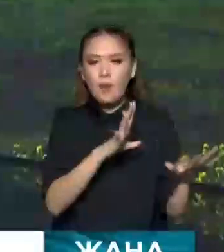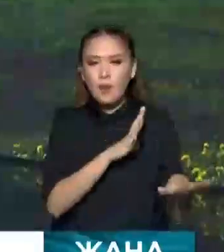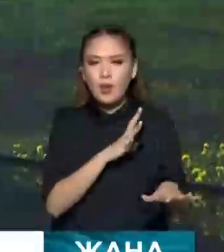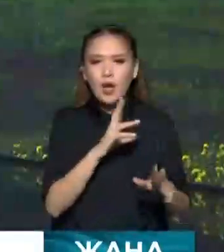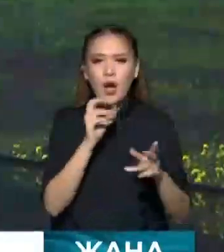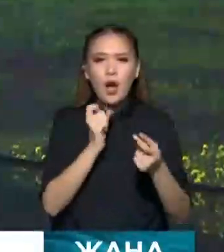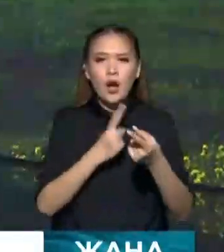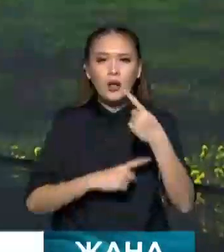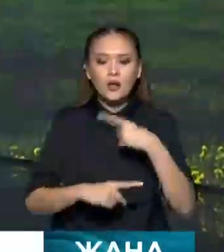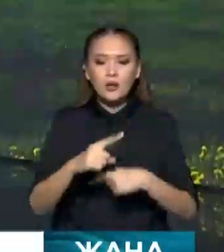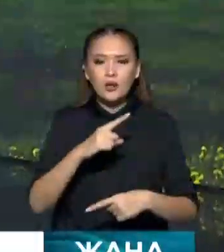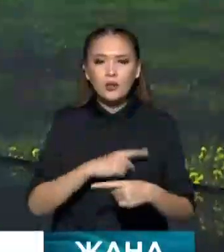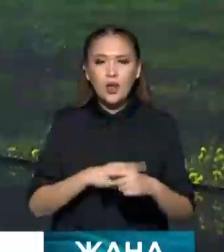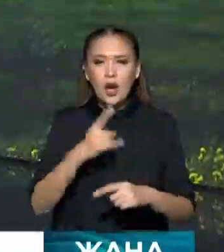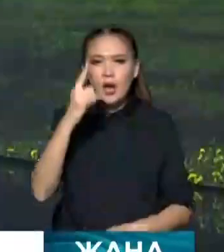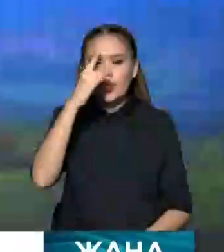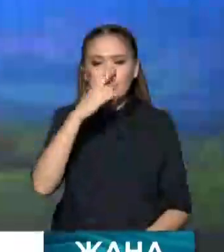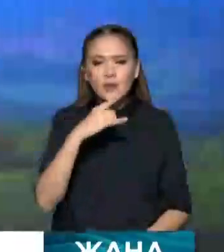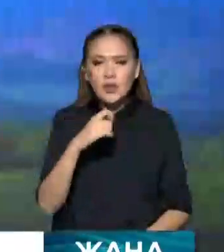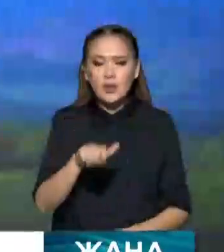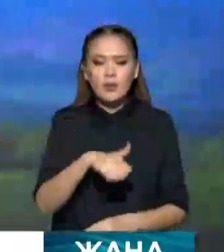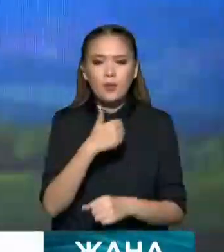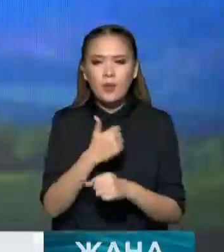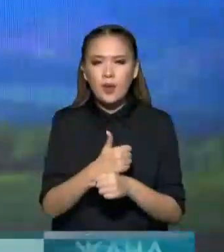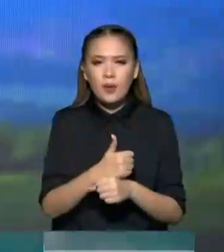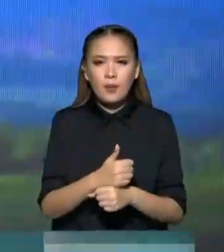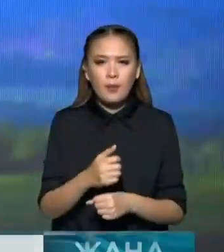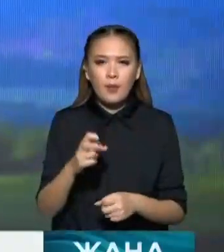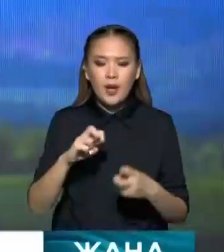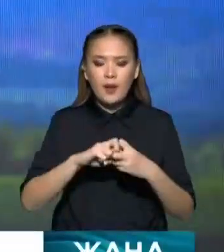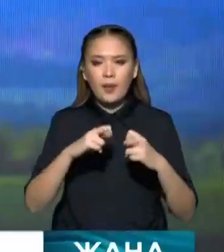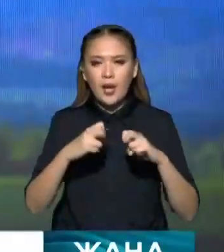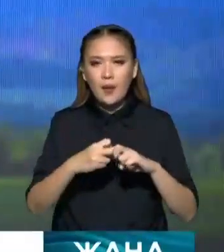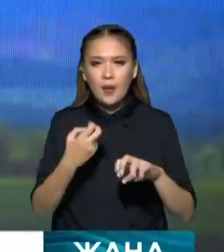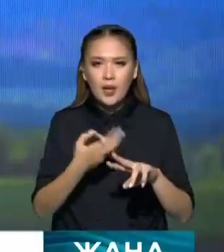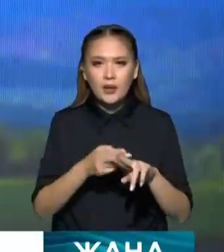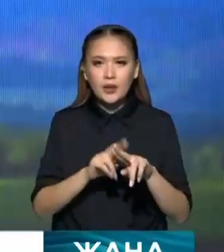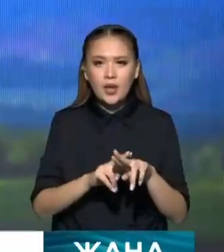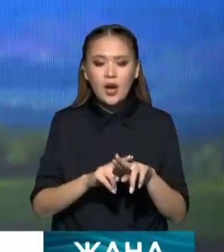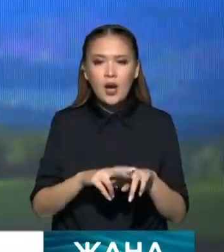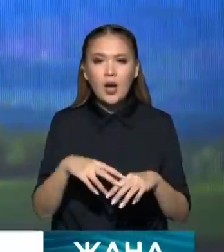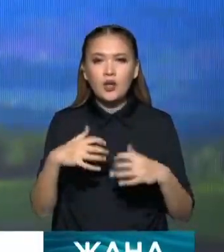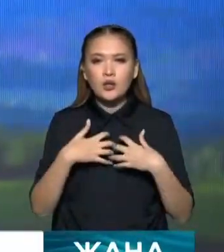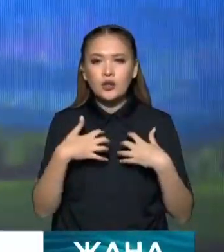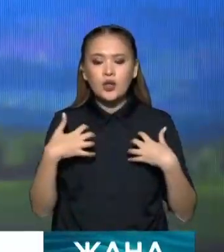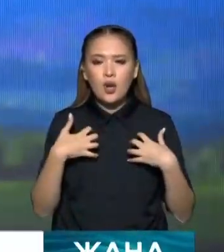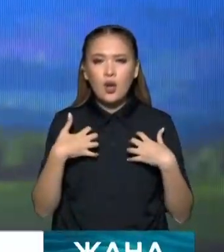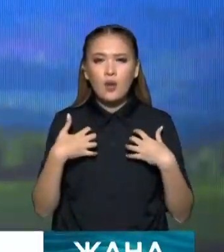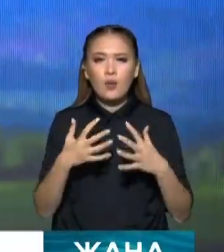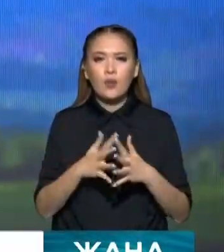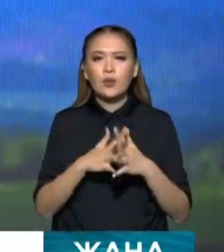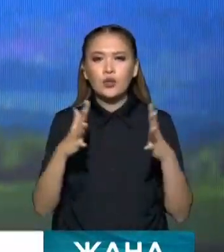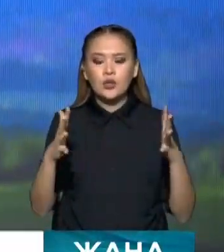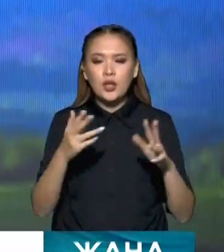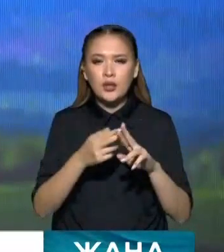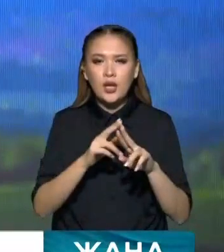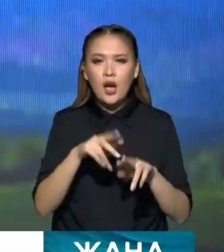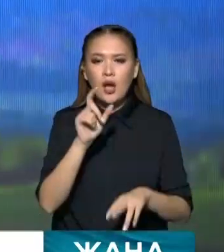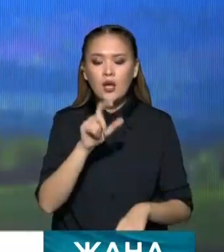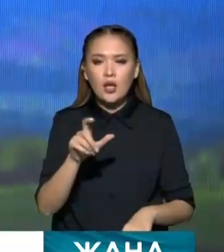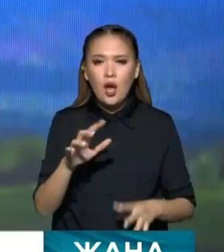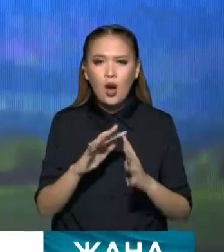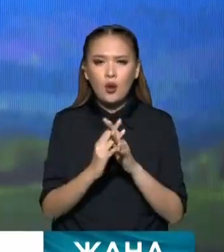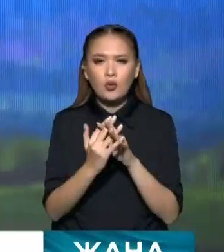жатыр. Қазақстандағы ең негізгі проблема бүгін тағына мынау малдың саны артып келе жатыр. Азаматтар ауыл